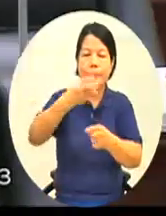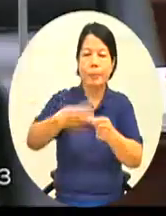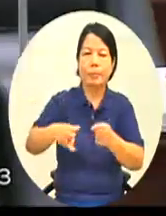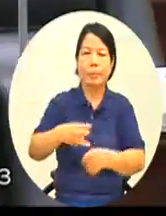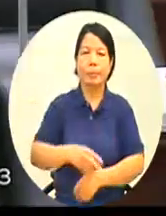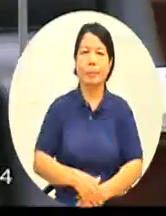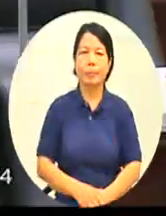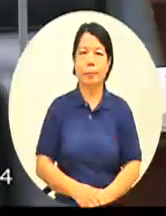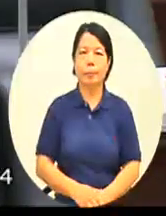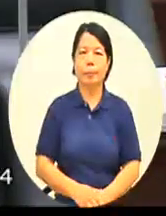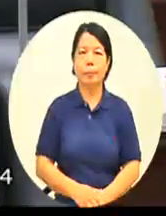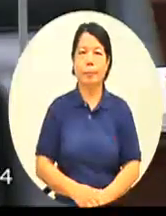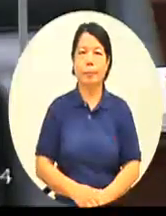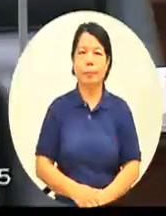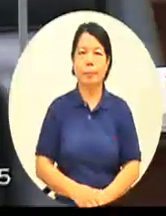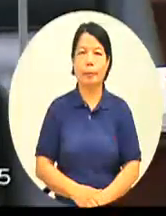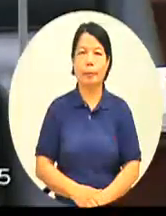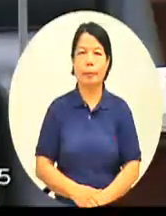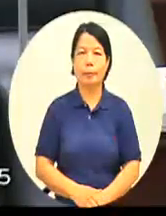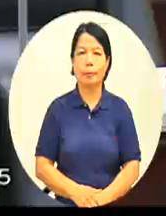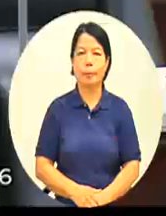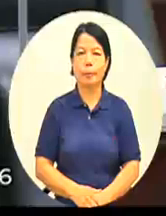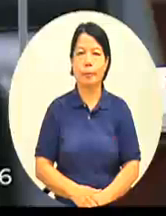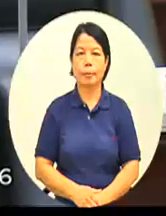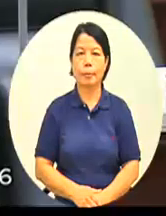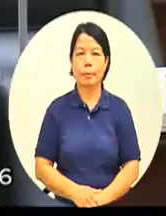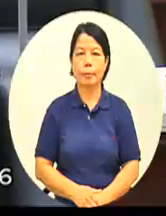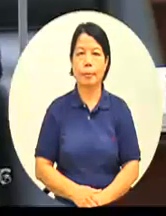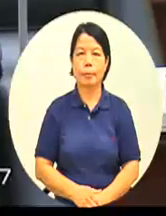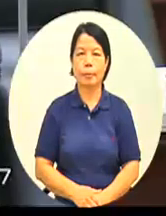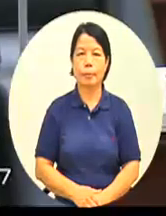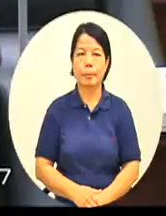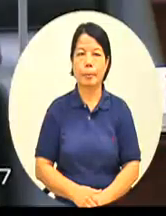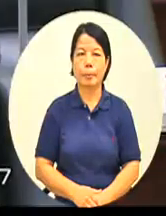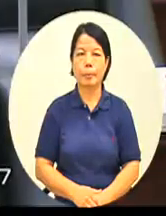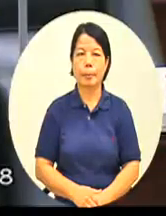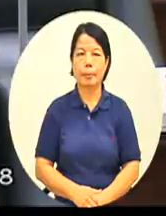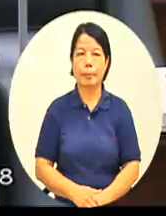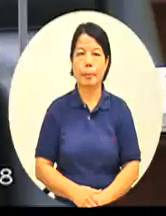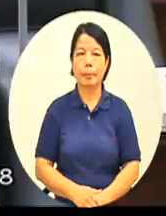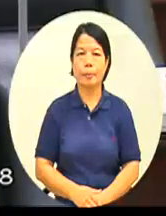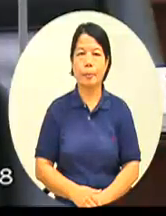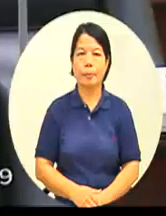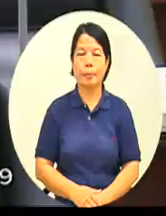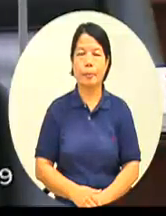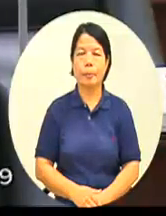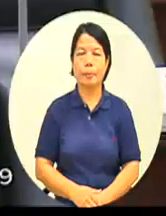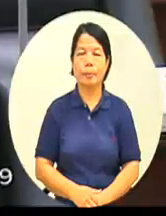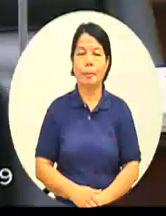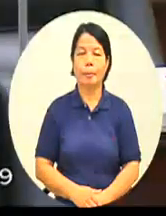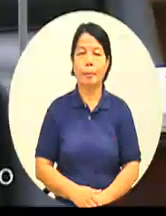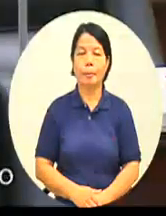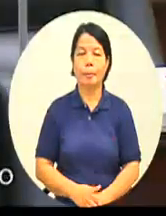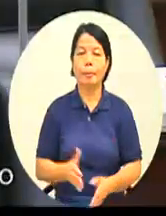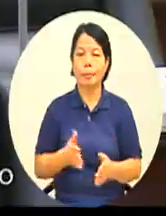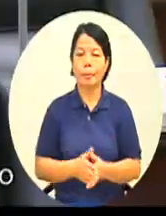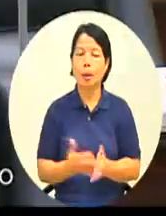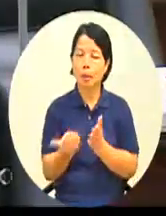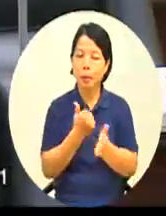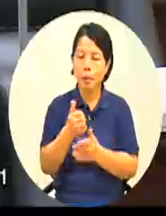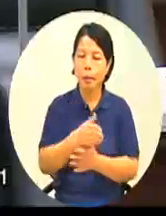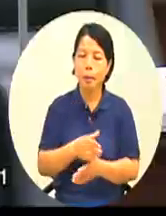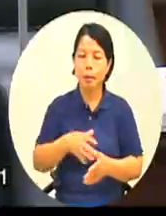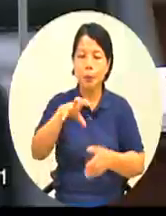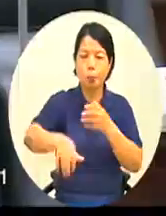哦。 先讲 好，谢谢。那接下来的时间呢，我想我先就刚刚局长您回答